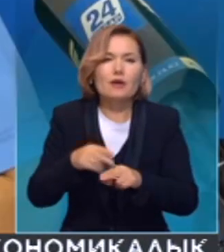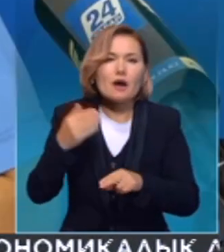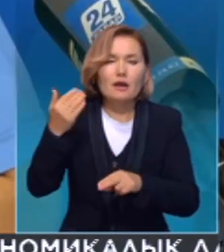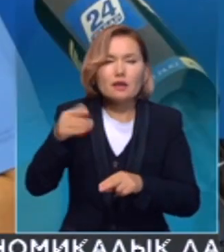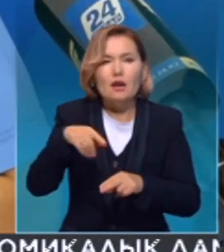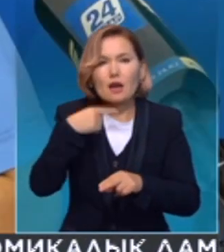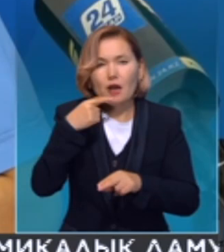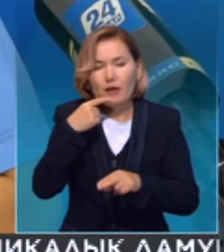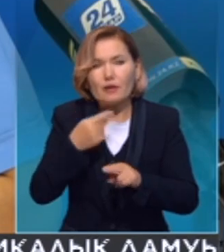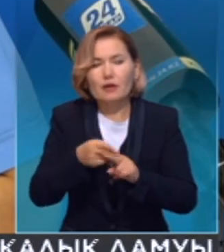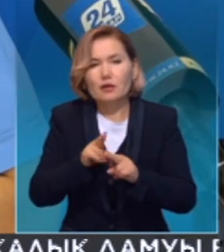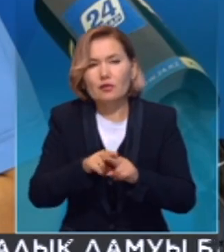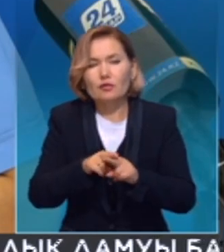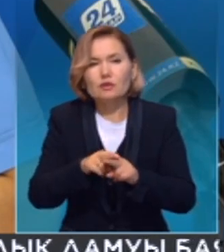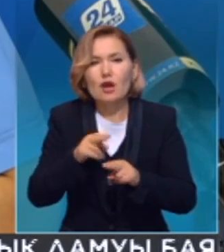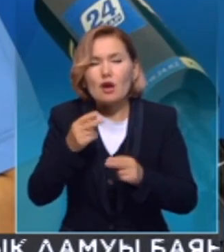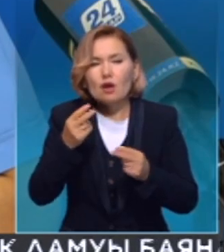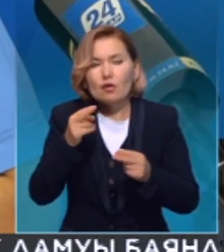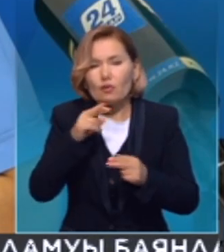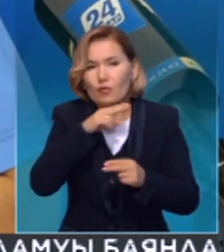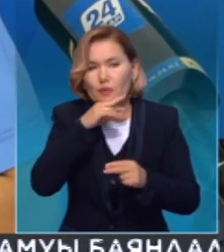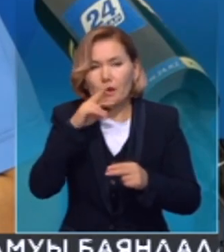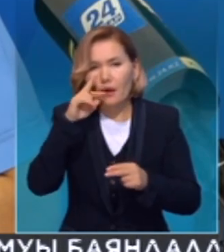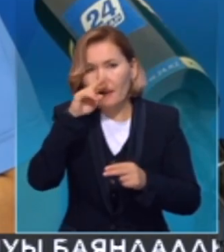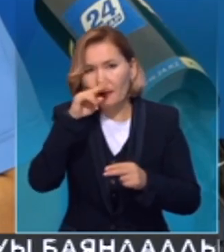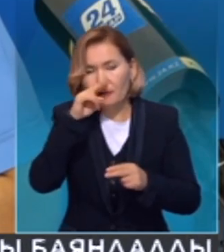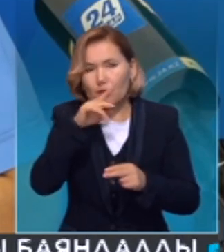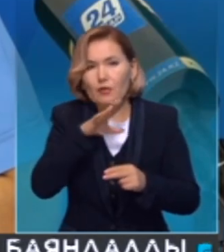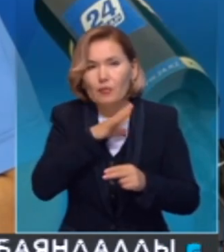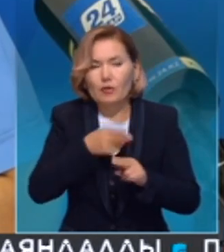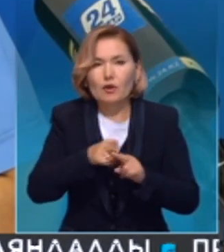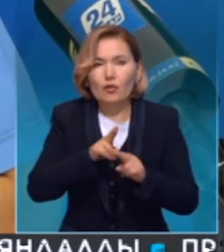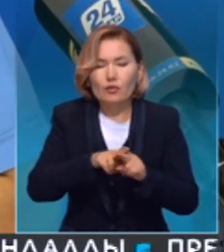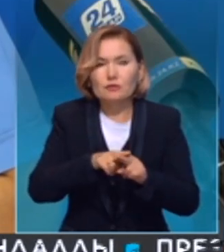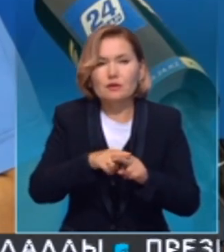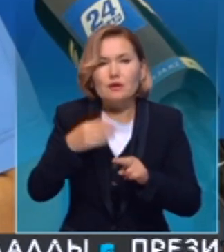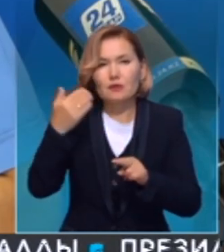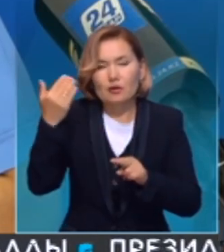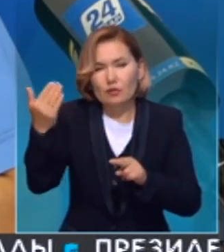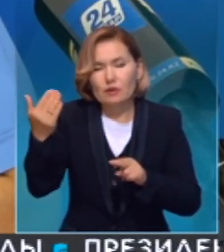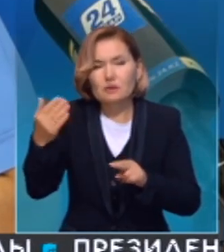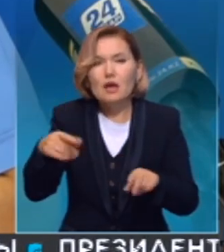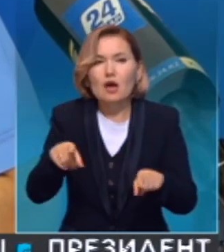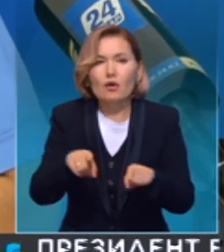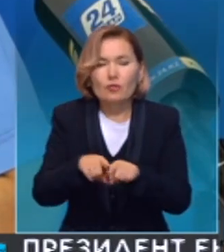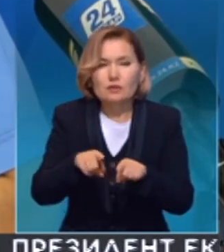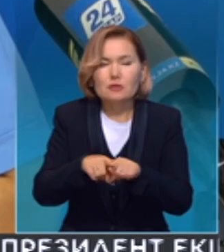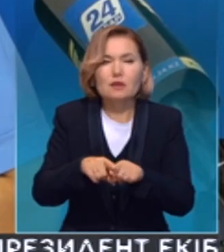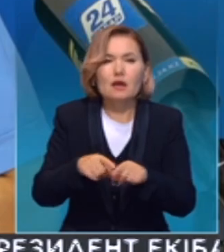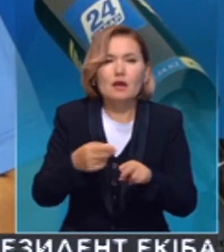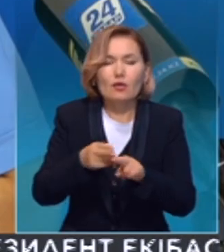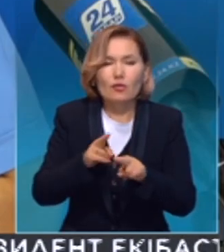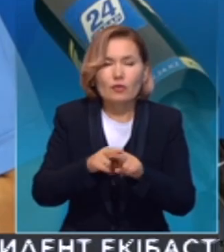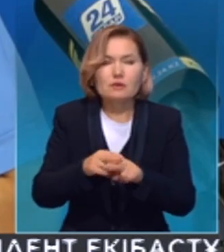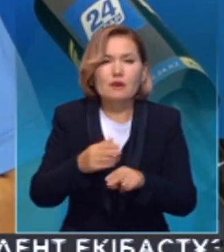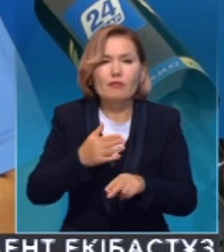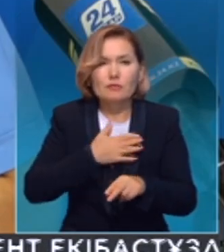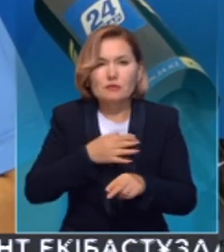немесе дұрыс емес жоспарлау кесірінен болып жатқан жайлар туралы түсініктемелер беріліп жатыр.